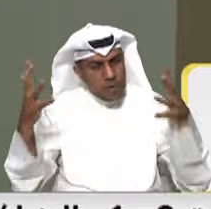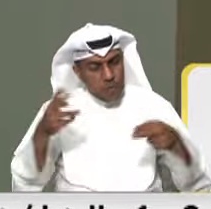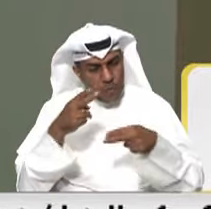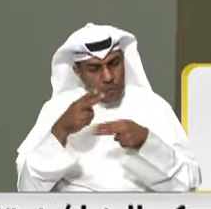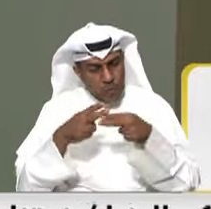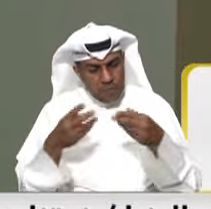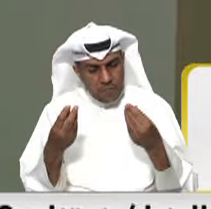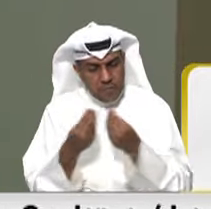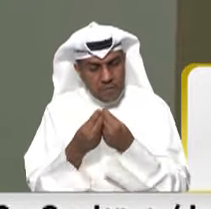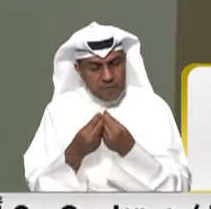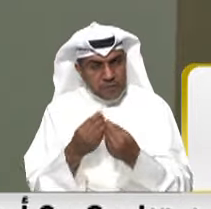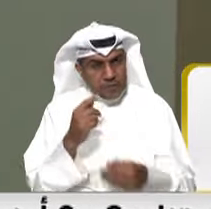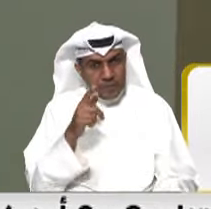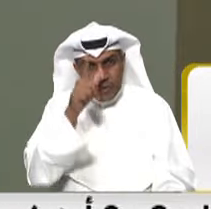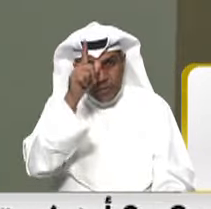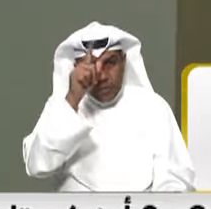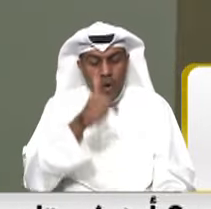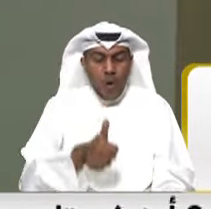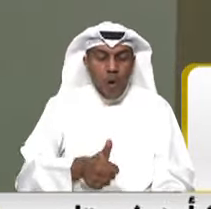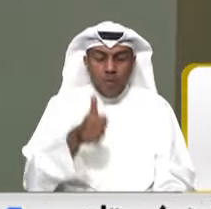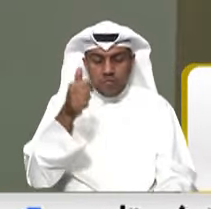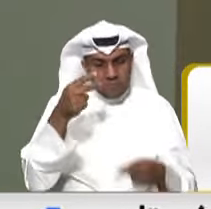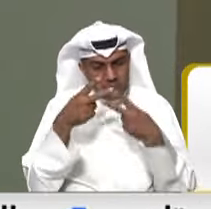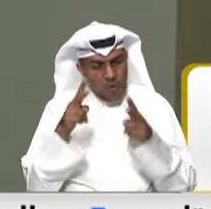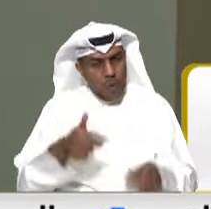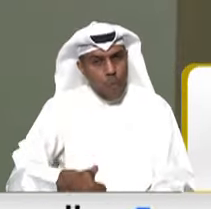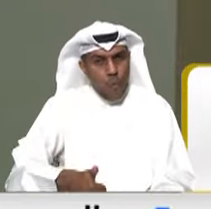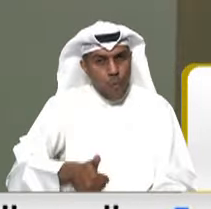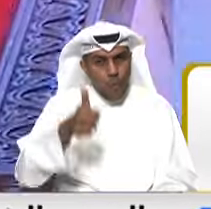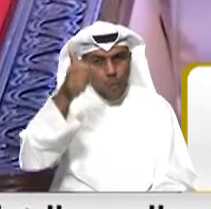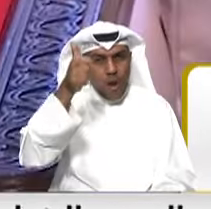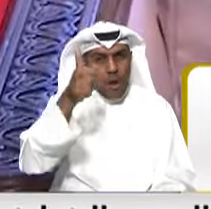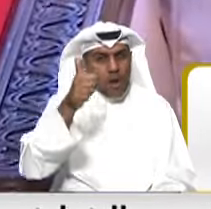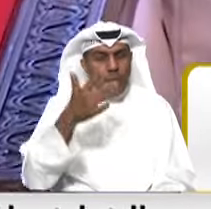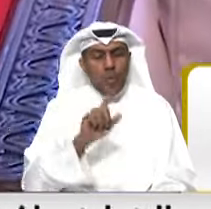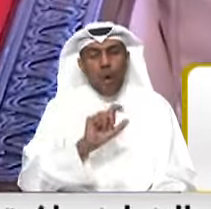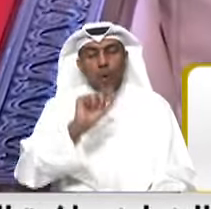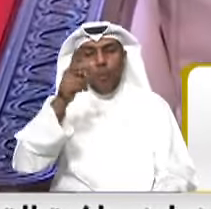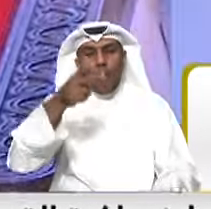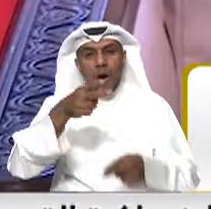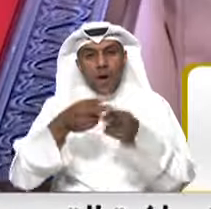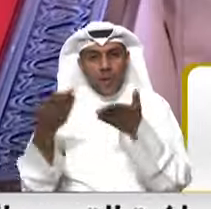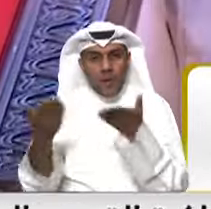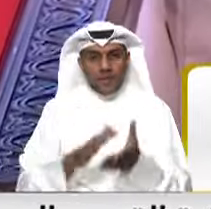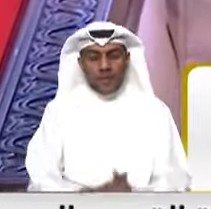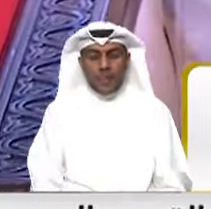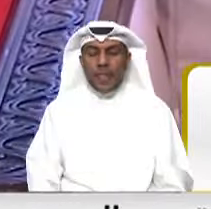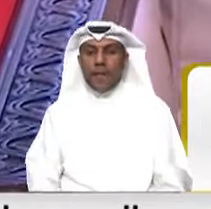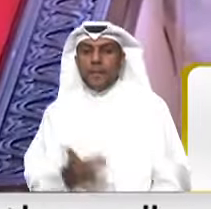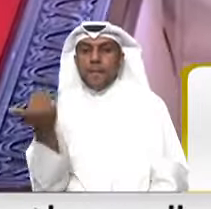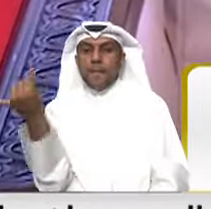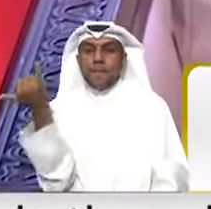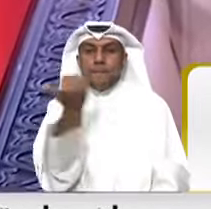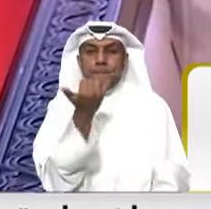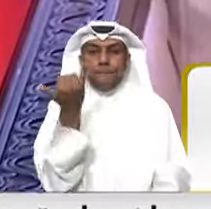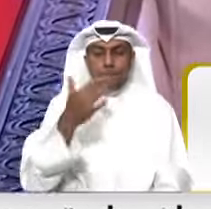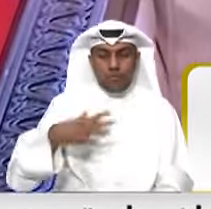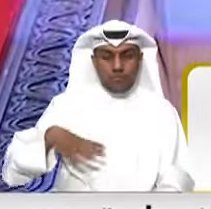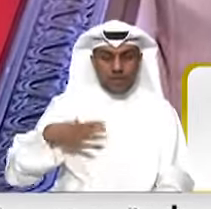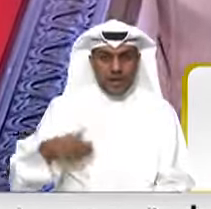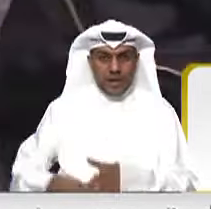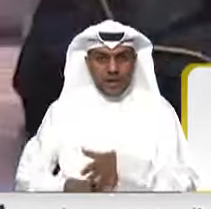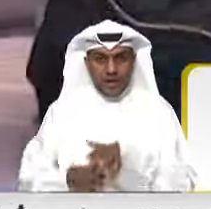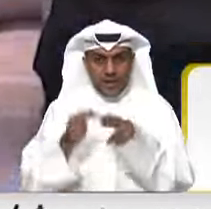الكويت هي صاحبه الفرصه الاولى في الاستثمار في هذه المشروعات اهميه الزياره تجلت كونها الاولى